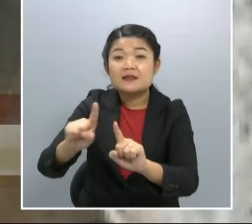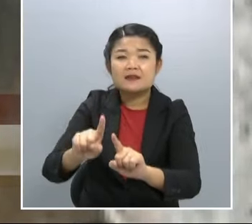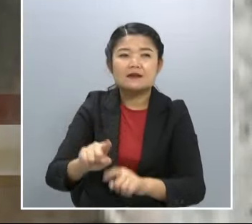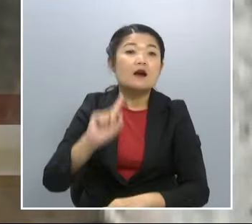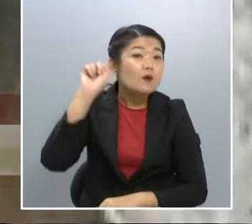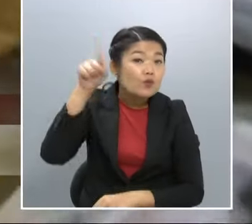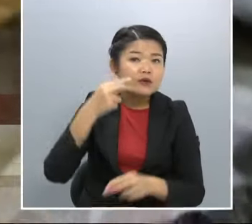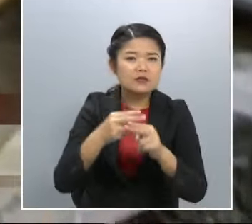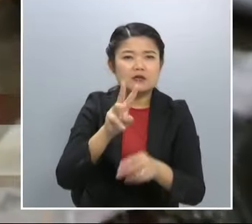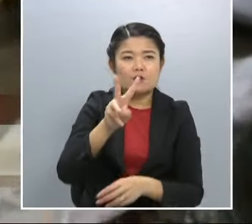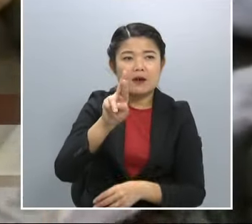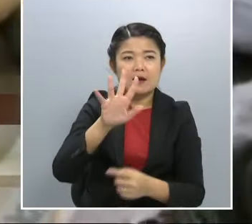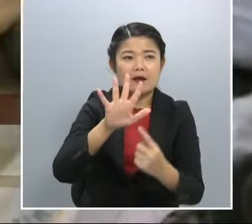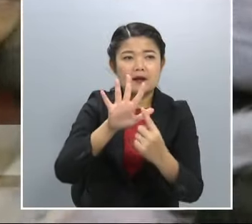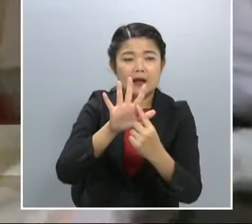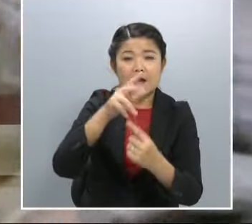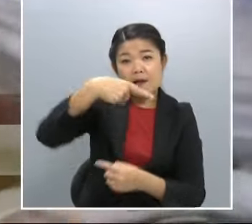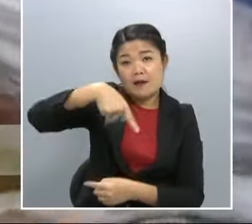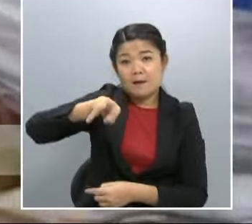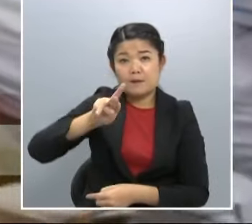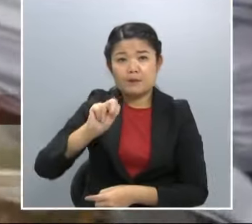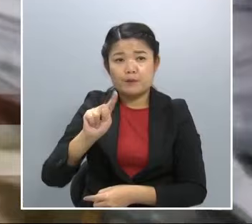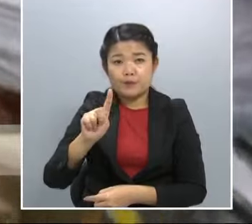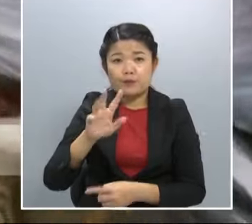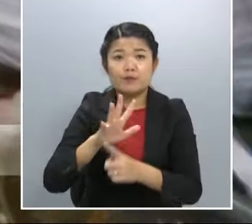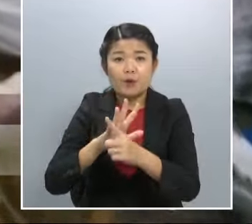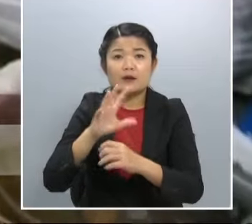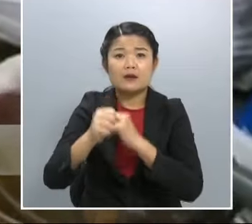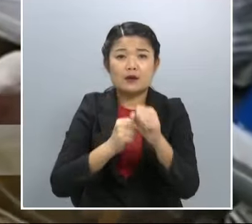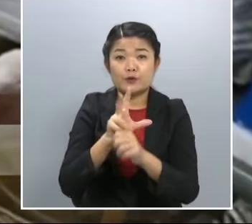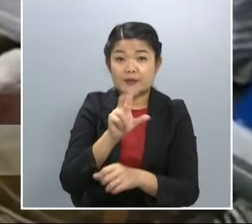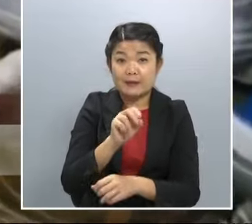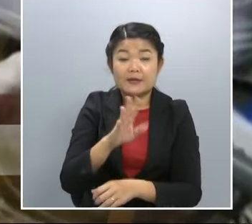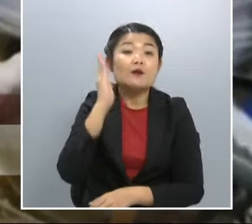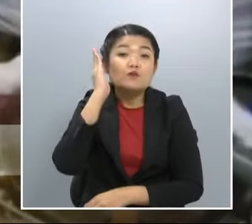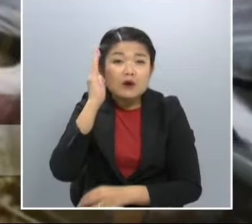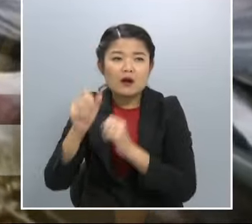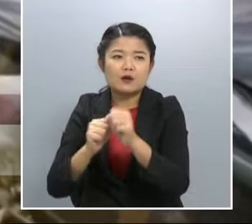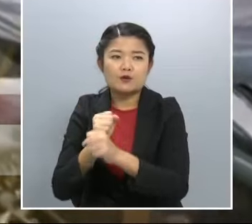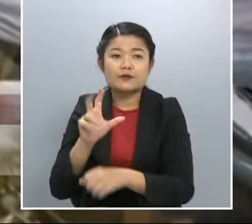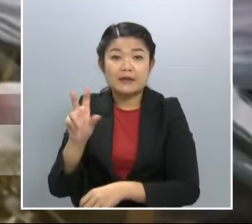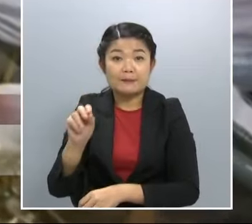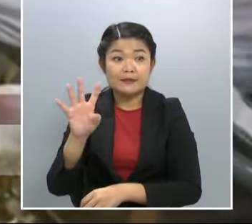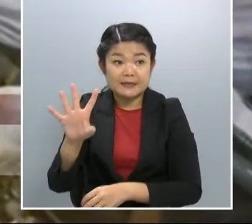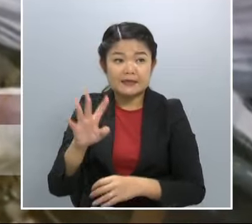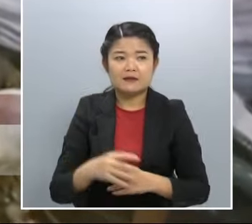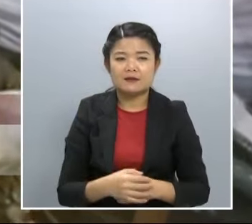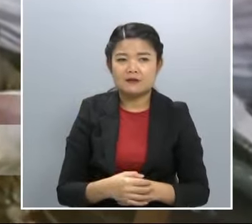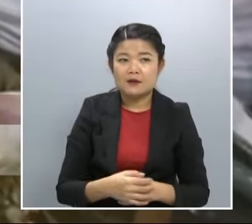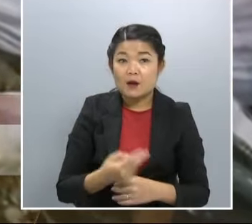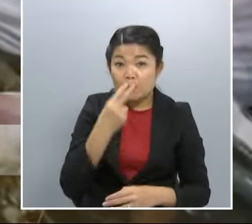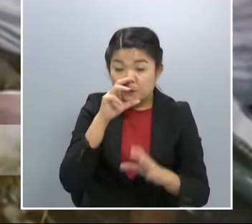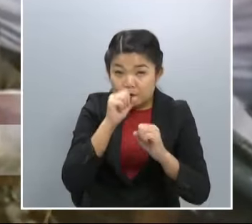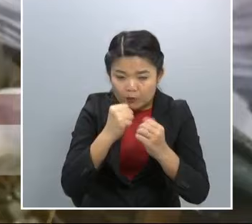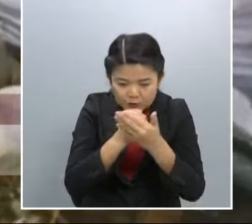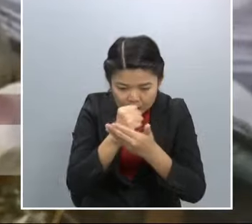สสาราพรอายุ 34คนที่ 2นายธันวาอายุ 34เบื้องต้นพบสาเสพติดใน